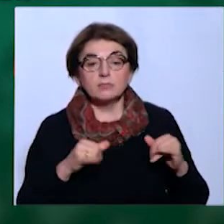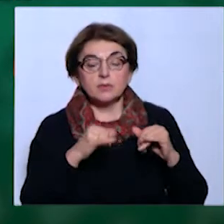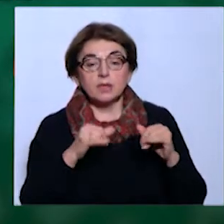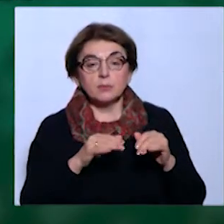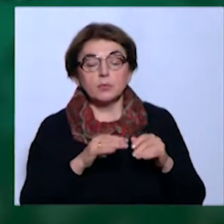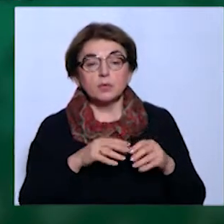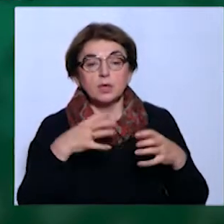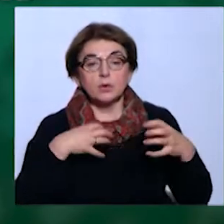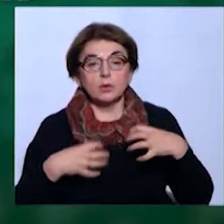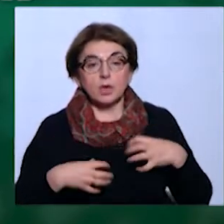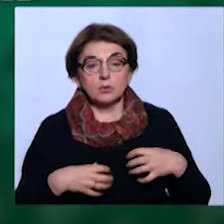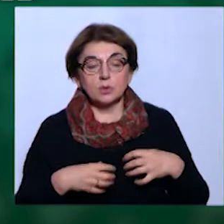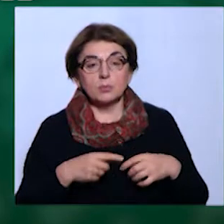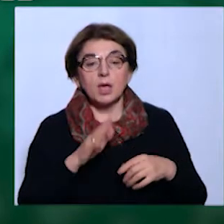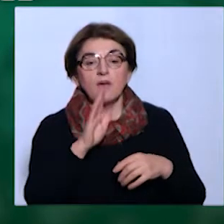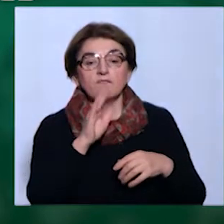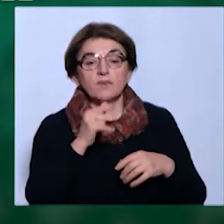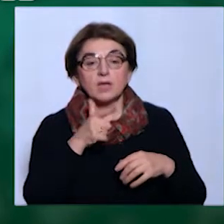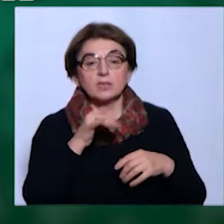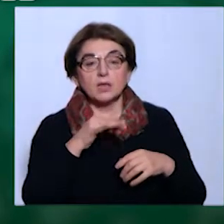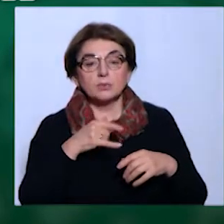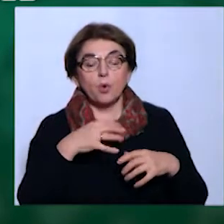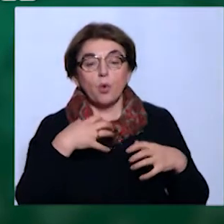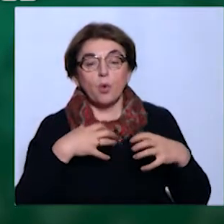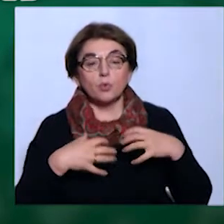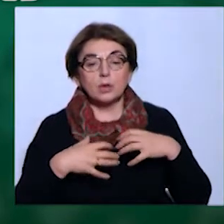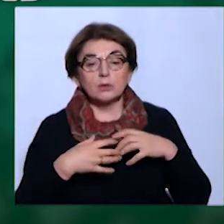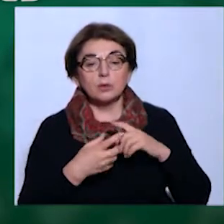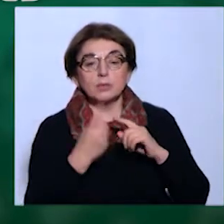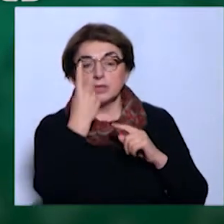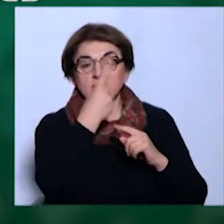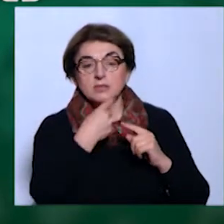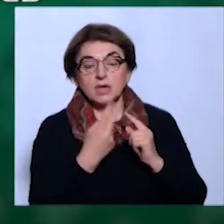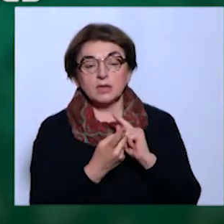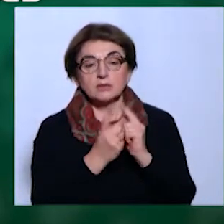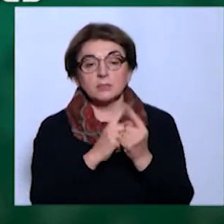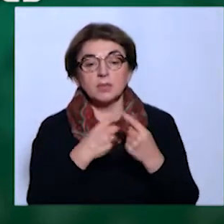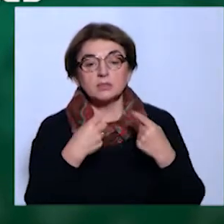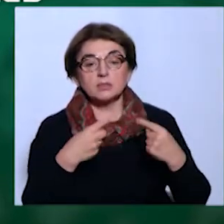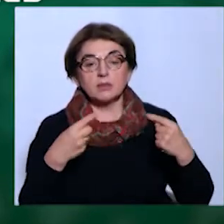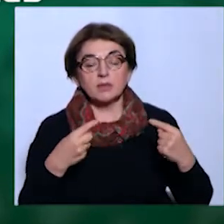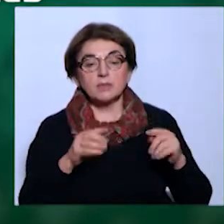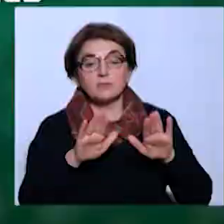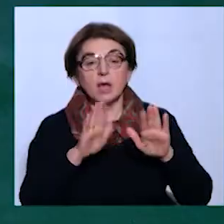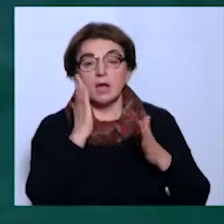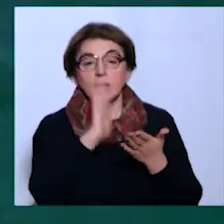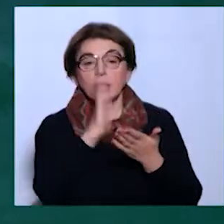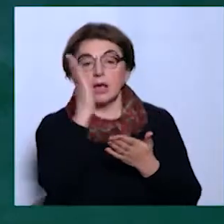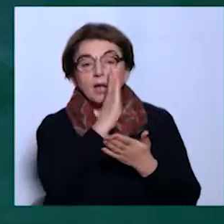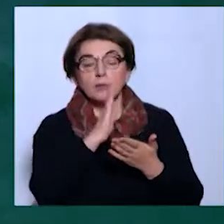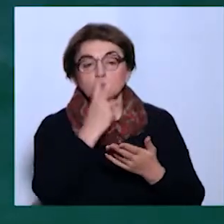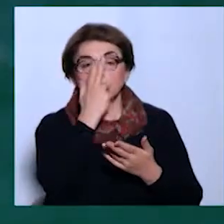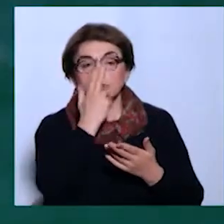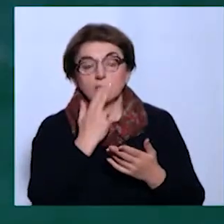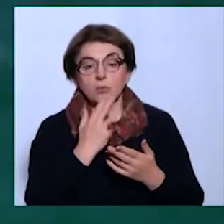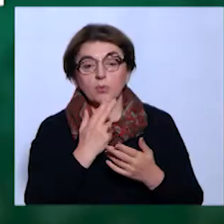mimdinareobs. Vegetaturi organoebis saxetsvilebebits xels uqobs svadasva garemosdan sheguebas.